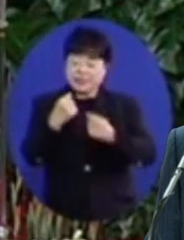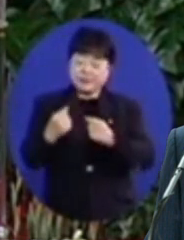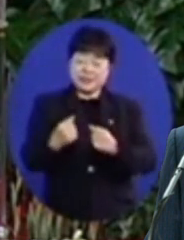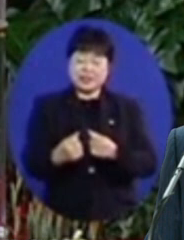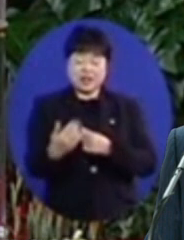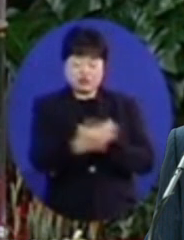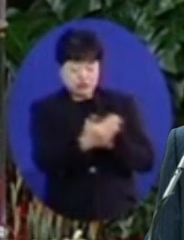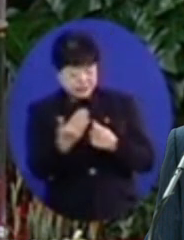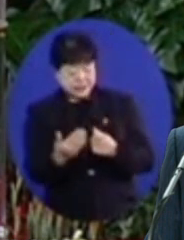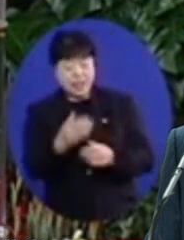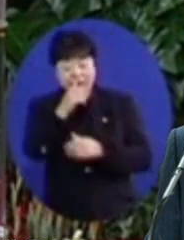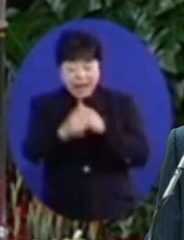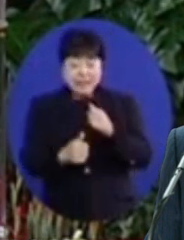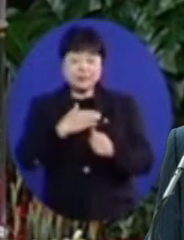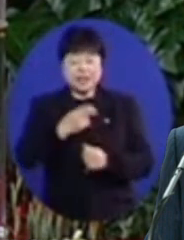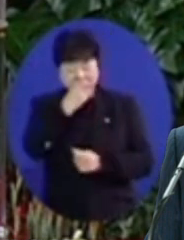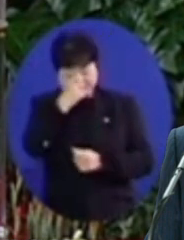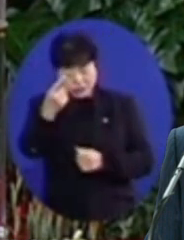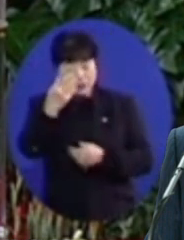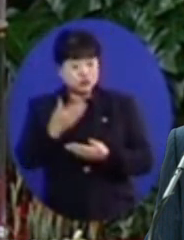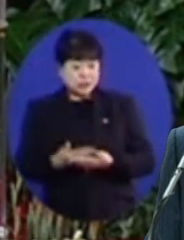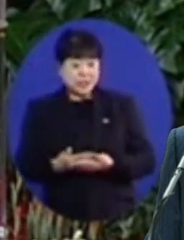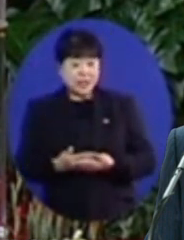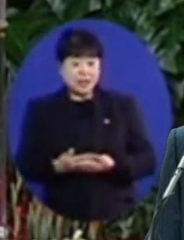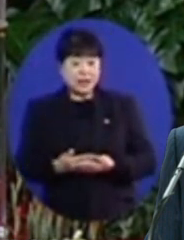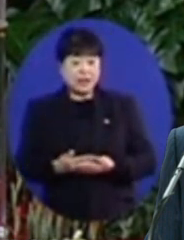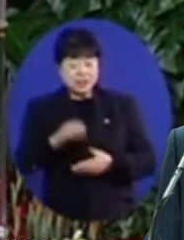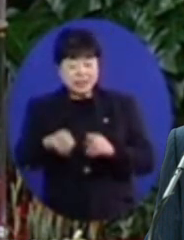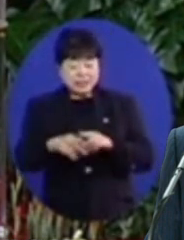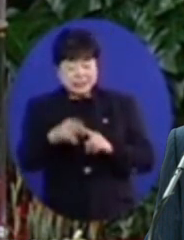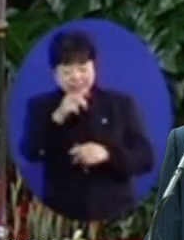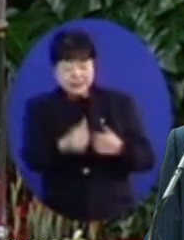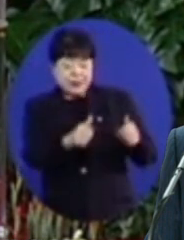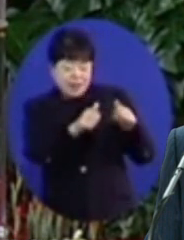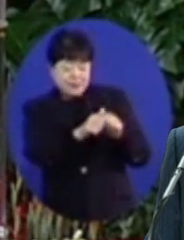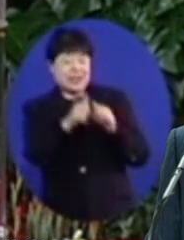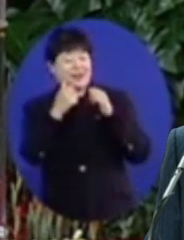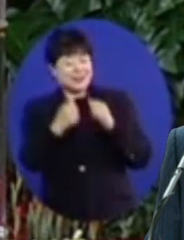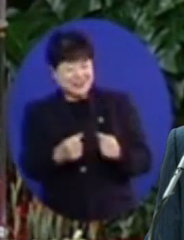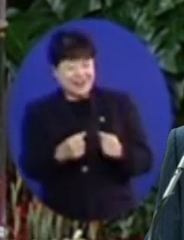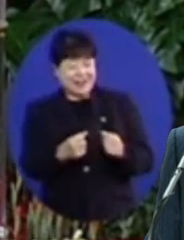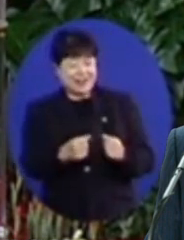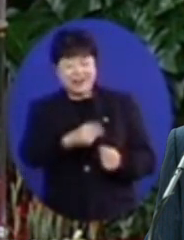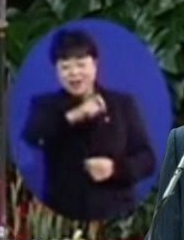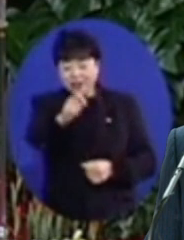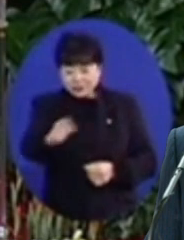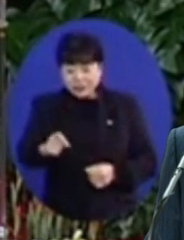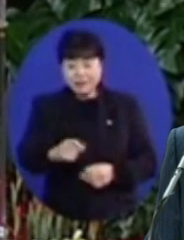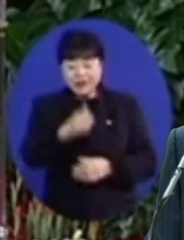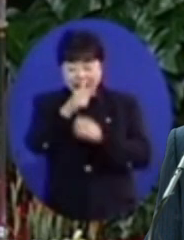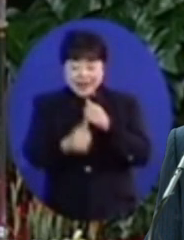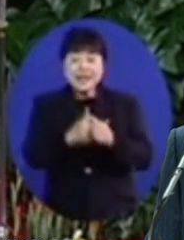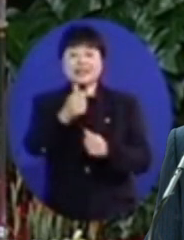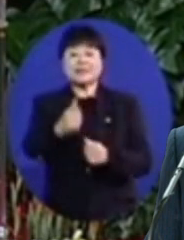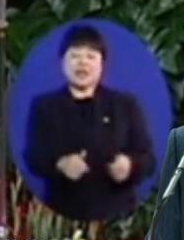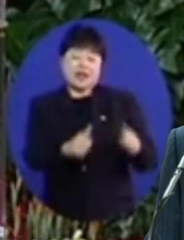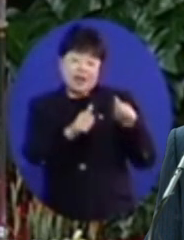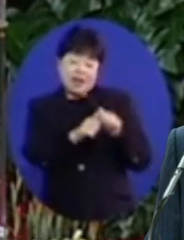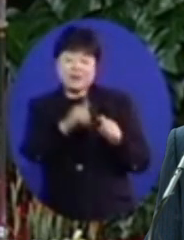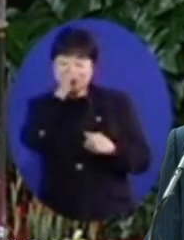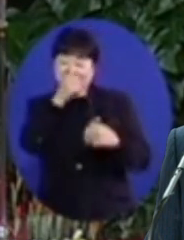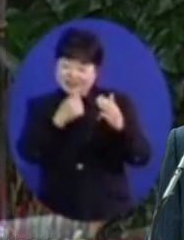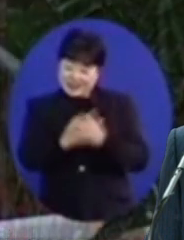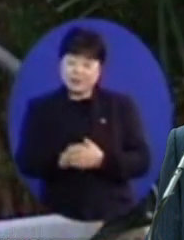나를 둘러싼다 하나님이 나를 지켜보신다 내가 어디를 가든지 하나님은 함께 계신다 그 하나님이 이렇게 같이